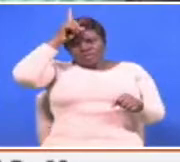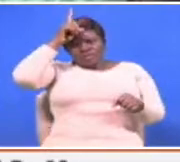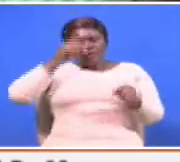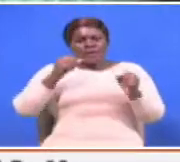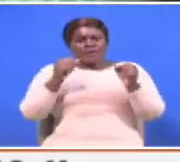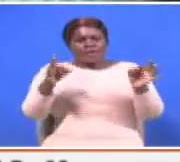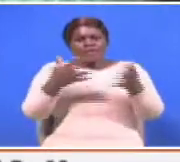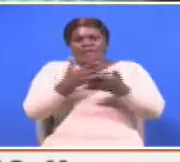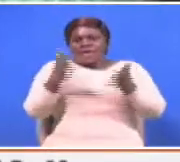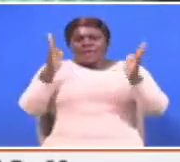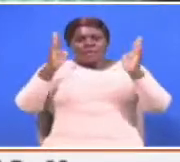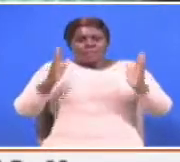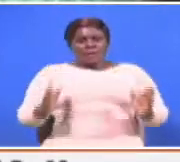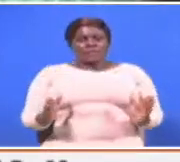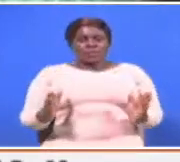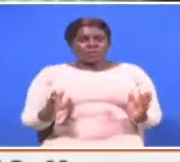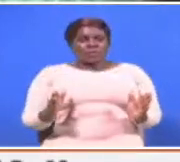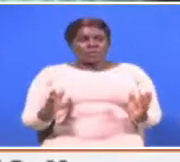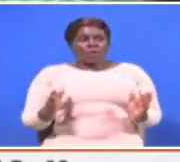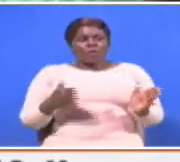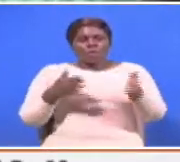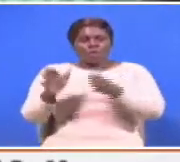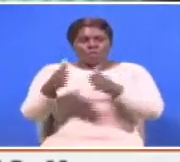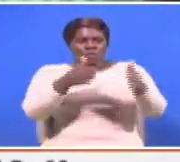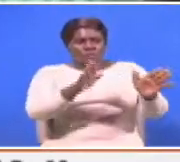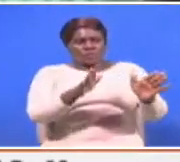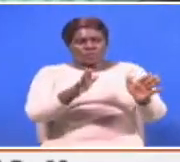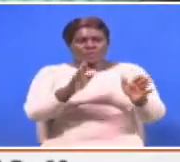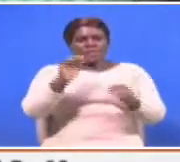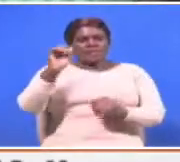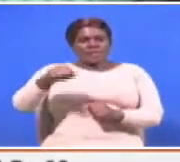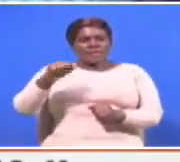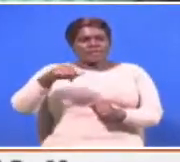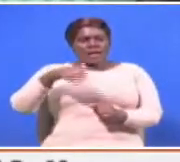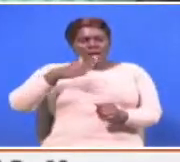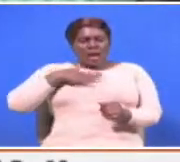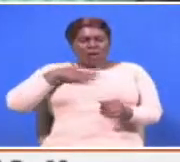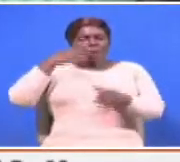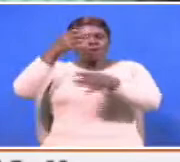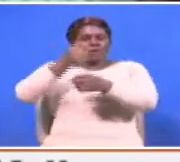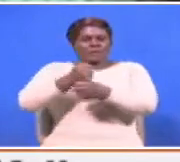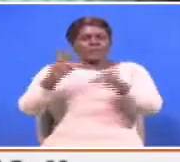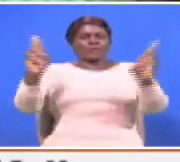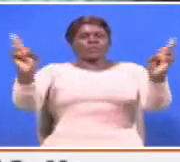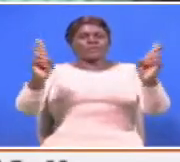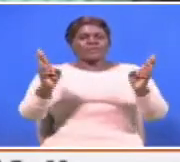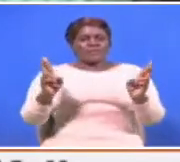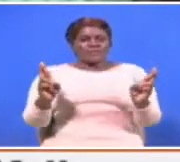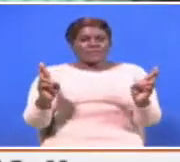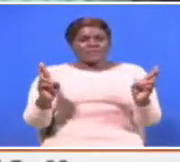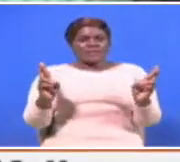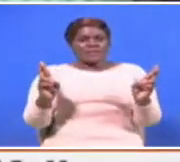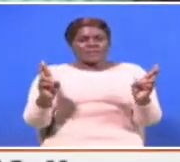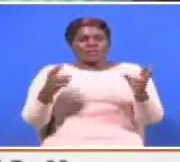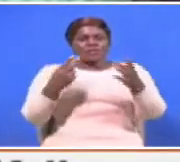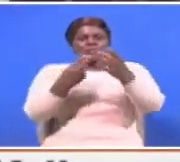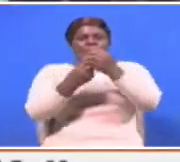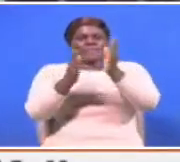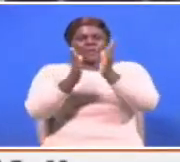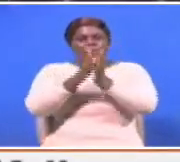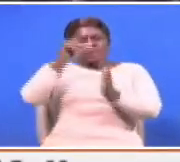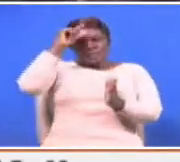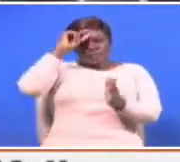there is any of those opportunities available, yes, Waumini SACO is more than ready to partner with the